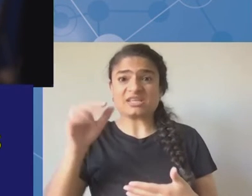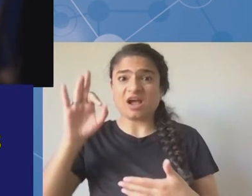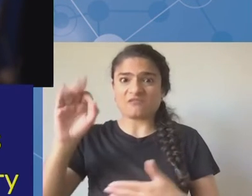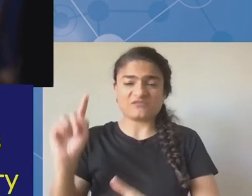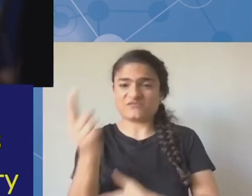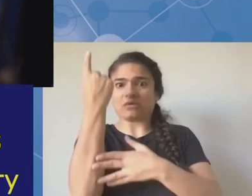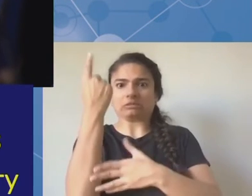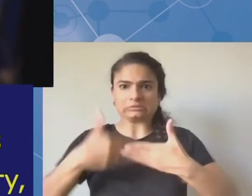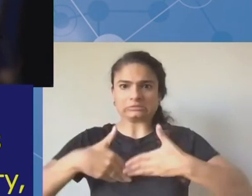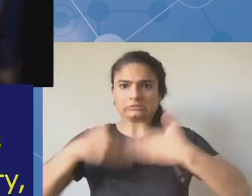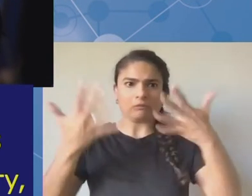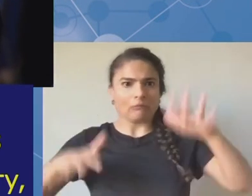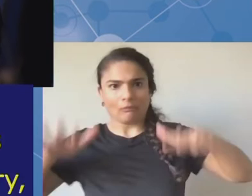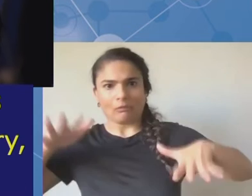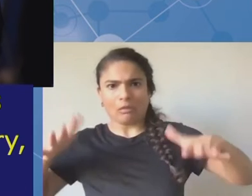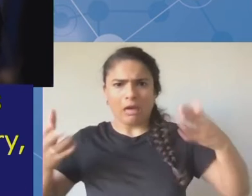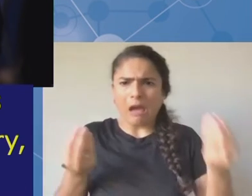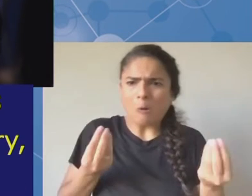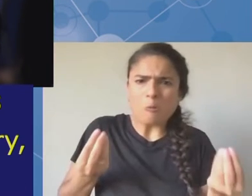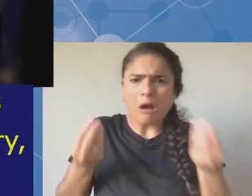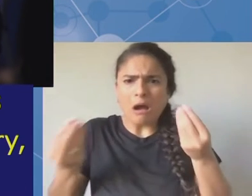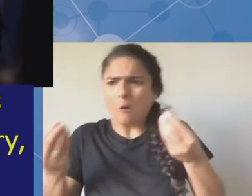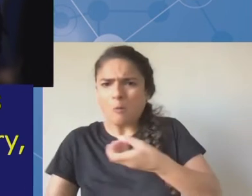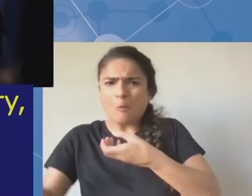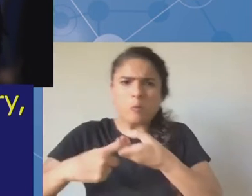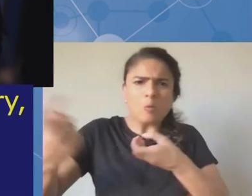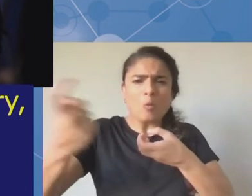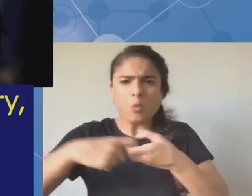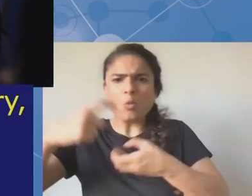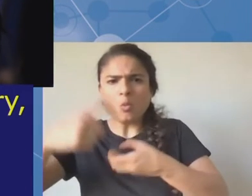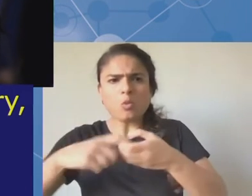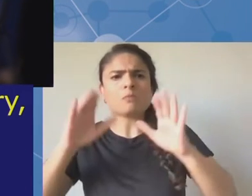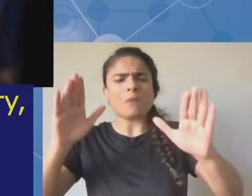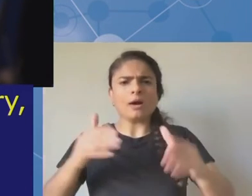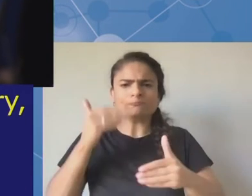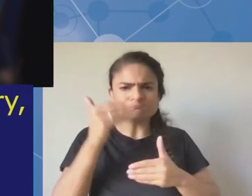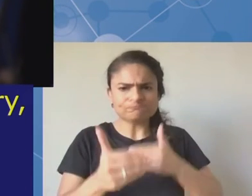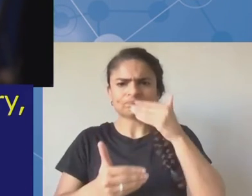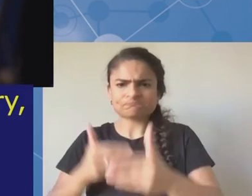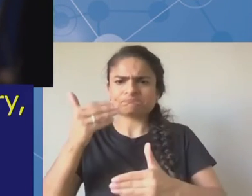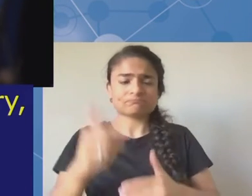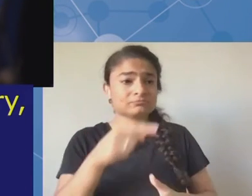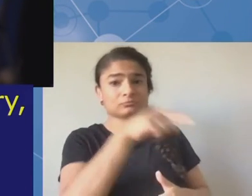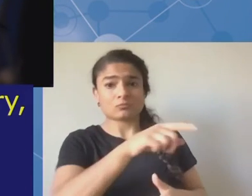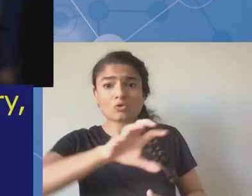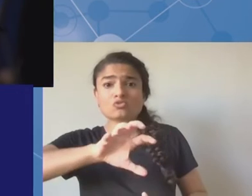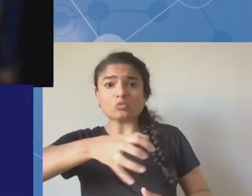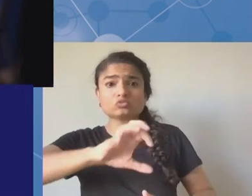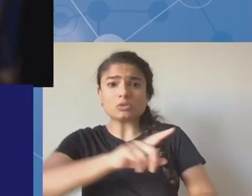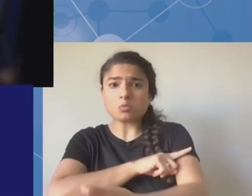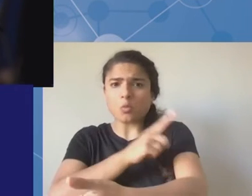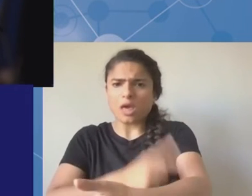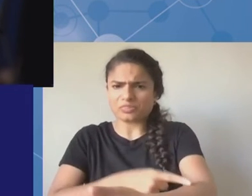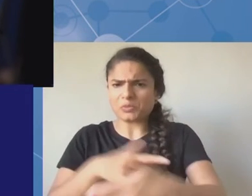другому часовому поясу. И я поэтому хочу выразить мою огромную благодарность Польше.